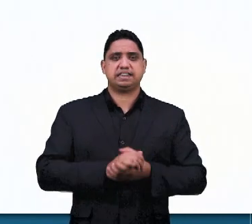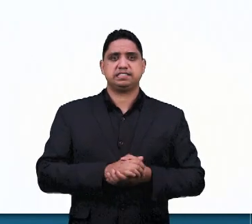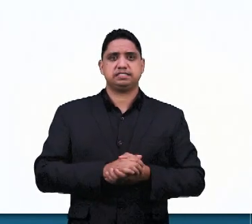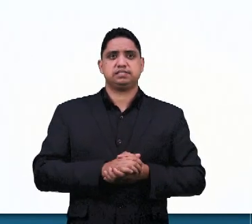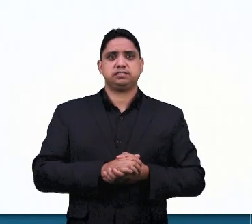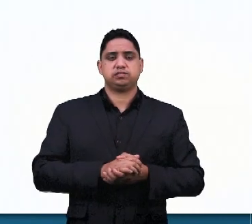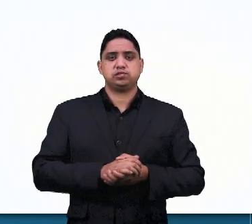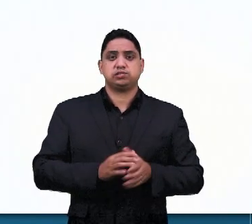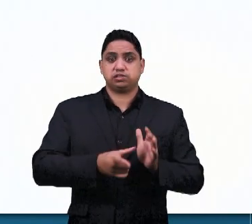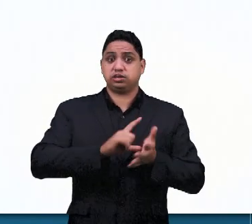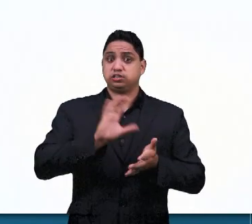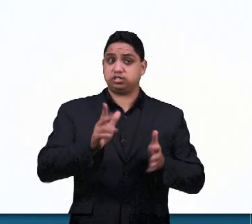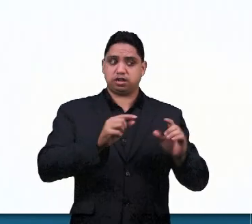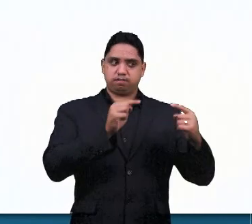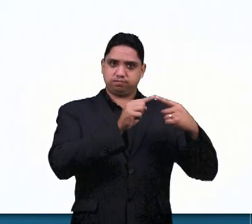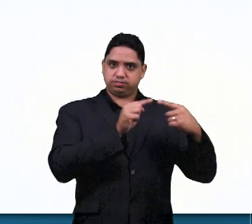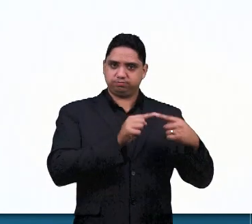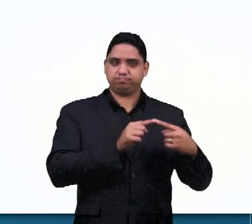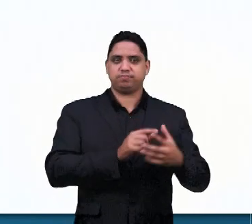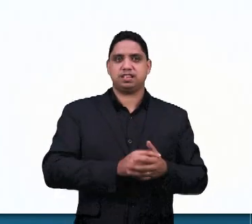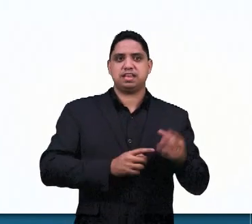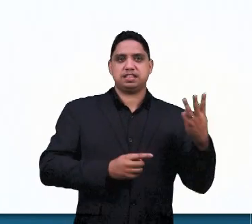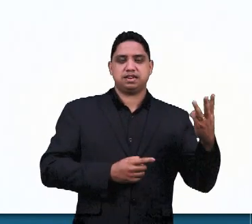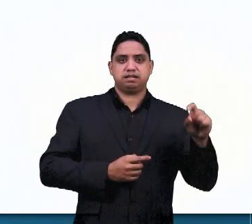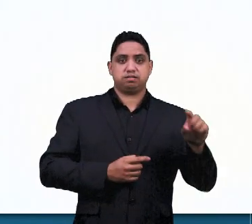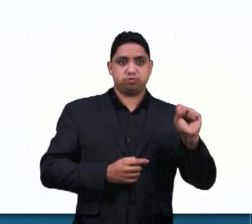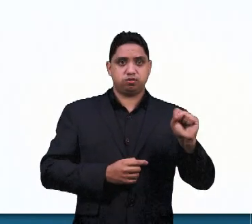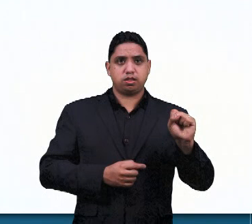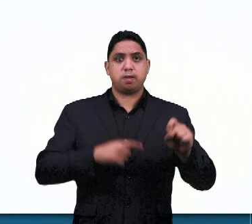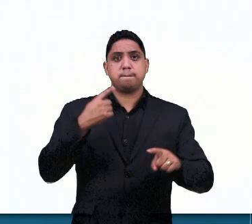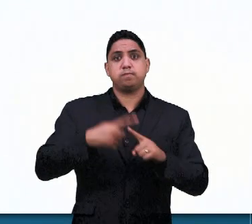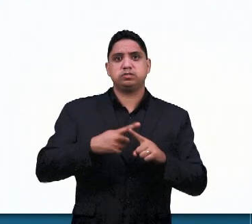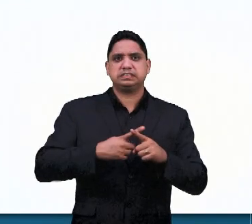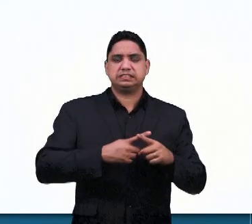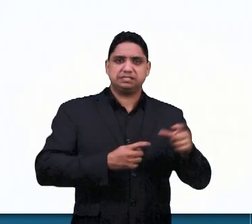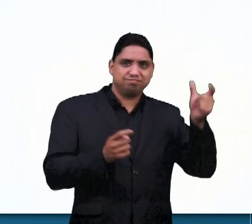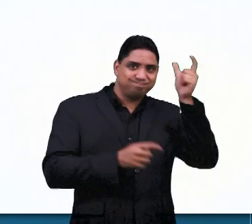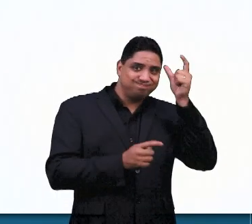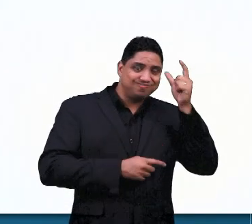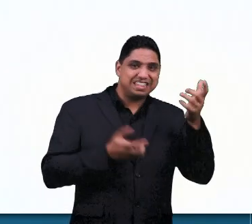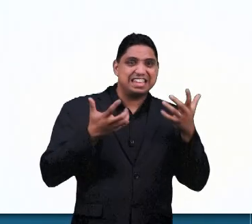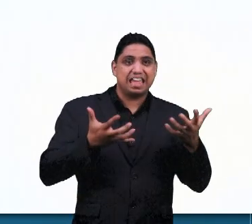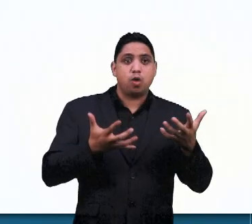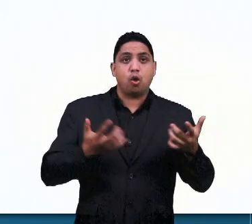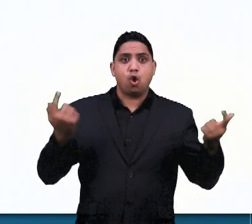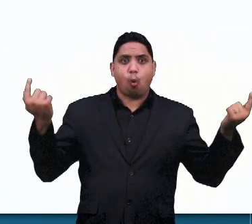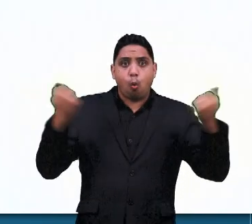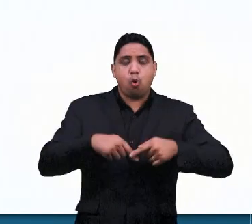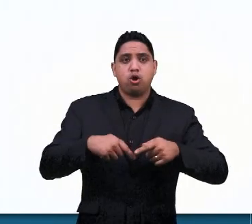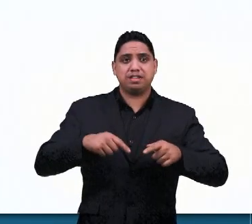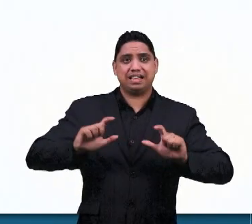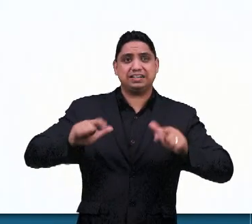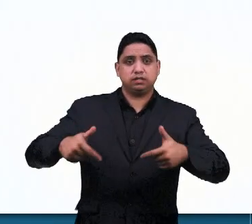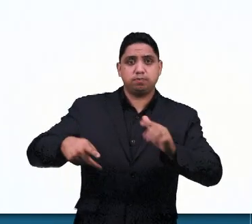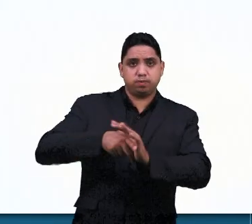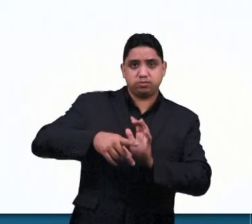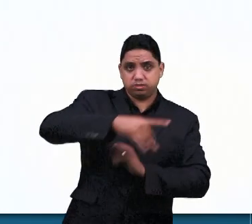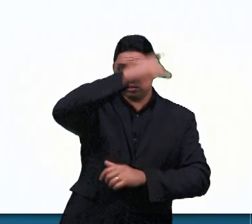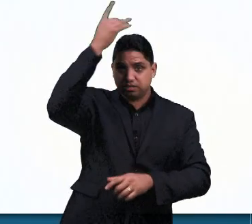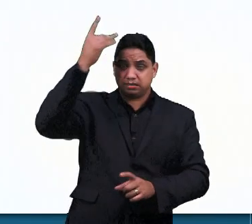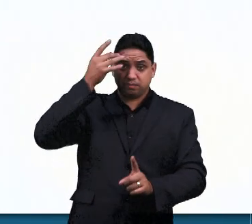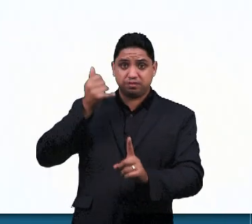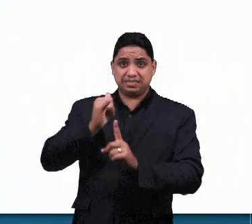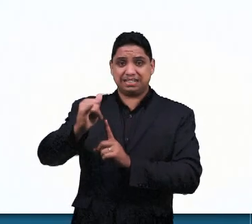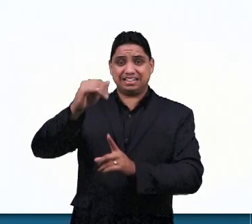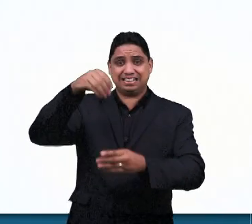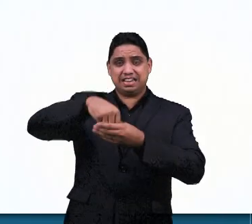tableau. 3.8. Pourquoi l'adversaire est si intéressé à empêcher l'action de